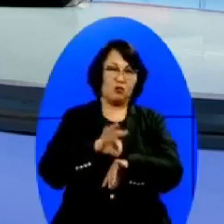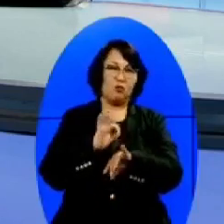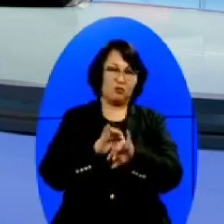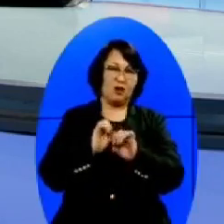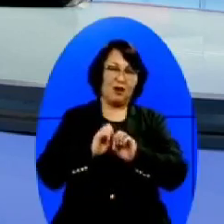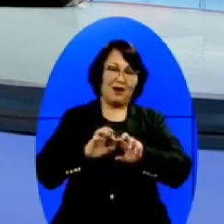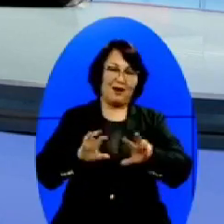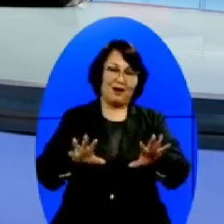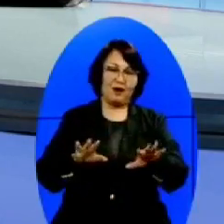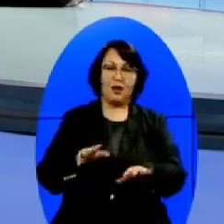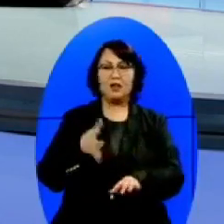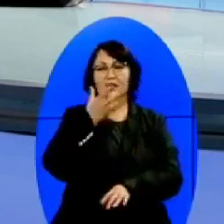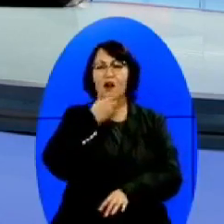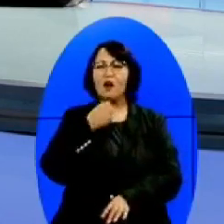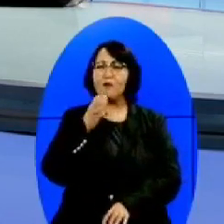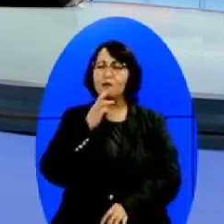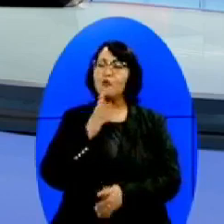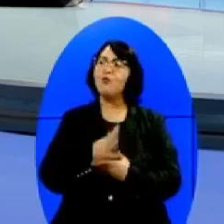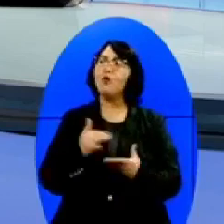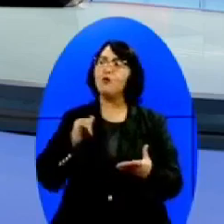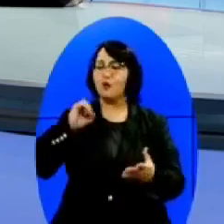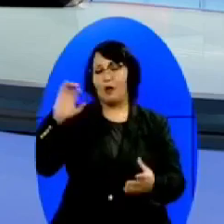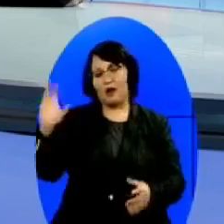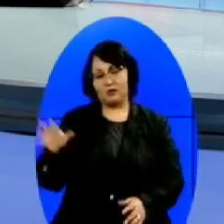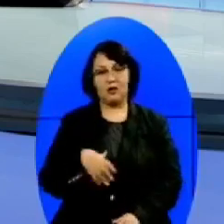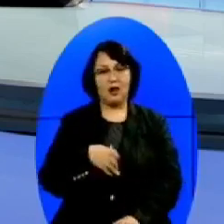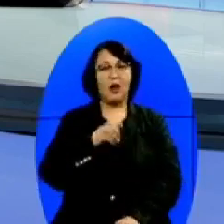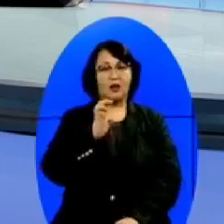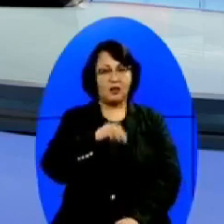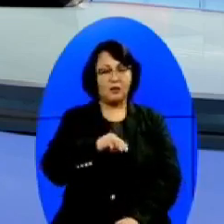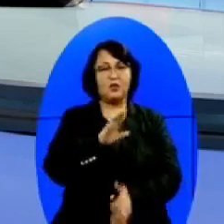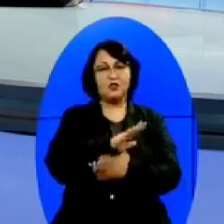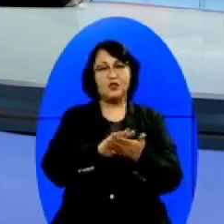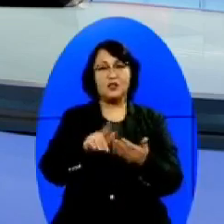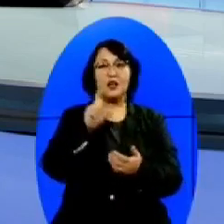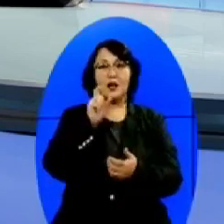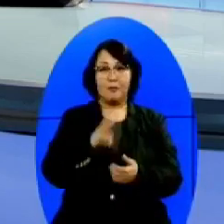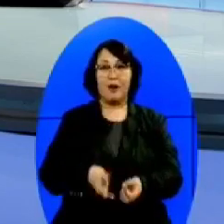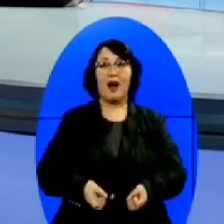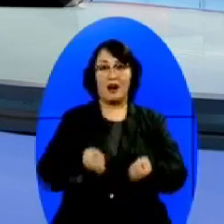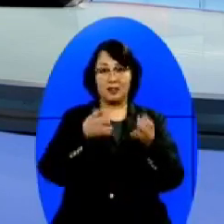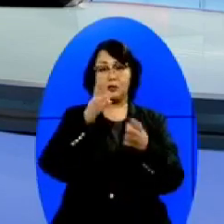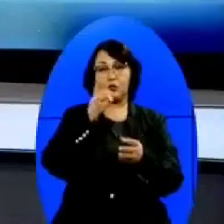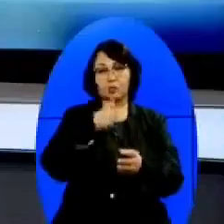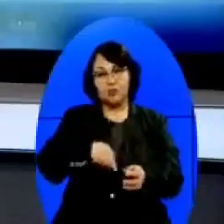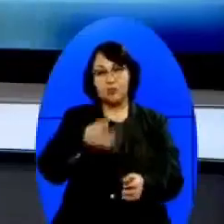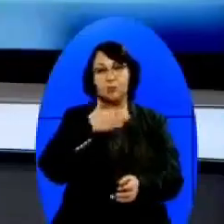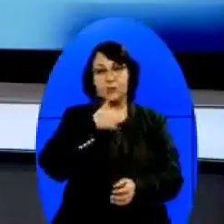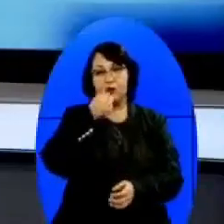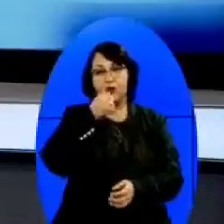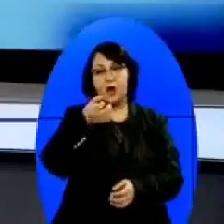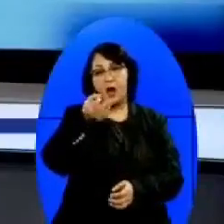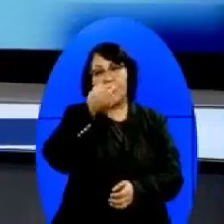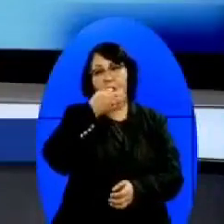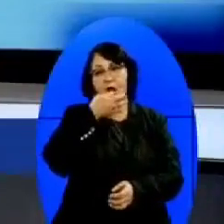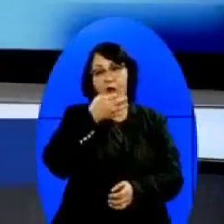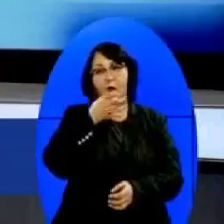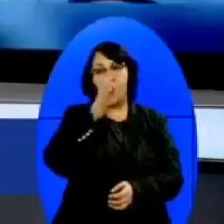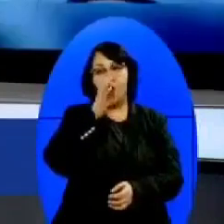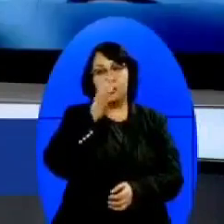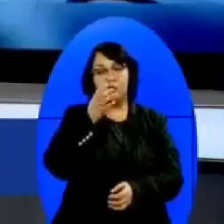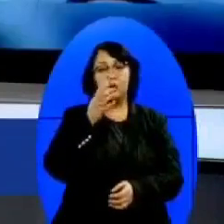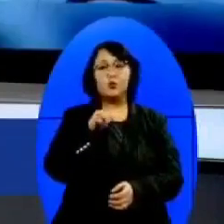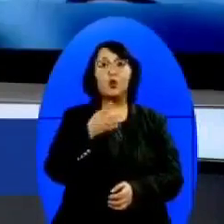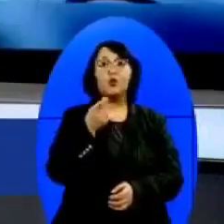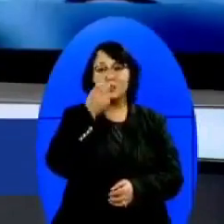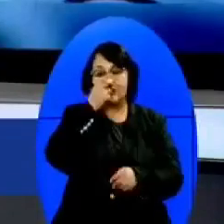эрг мэдээлэл нь бас шинэ имиг гарган авсан байна. Өнөөдрөөс бас туршилтанд оруулах гэж байгаа гэсэн юм мэдээлэл байна. Шинэ төрлийн